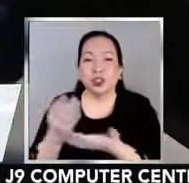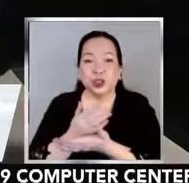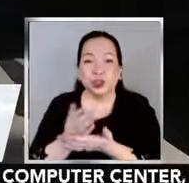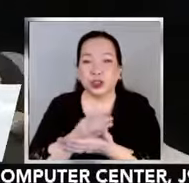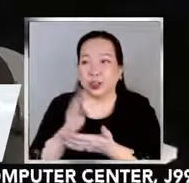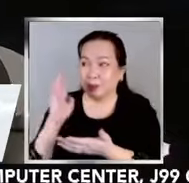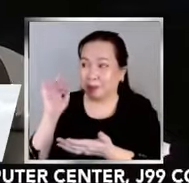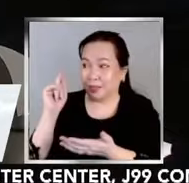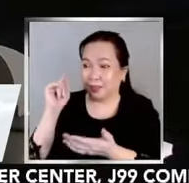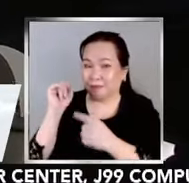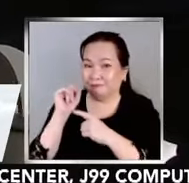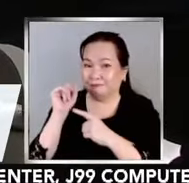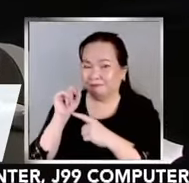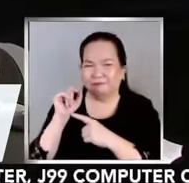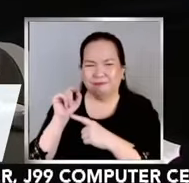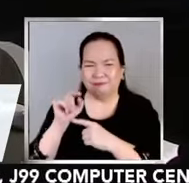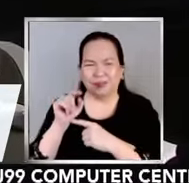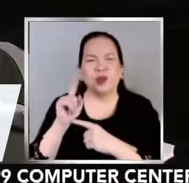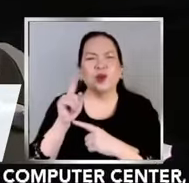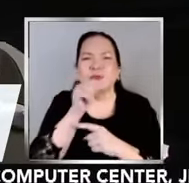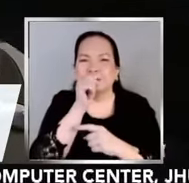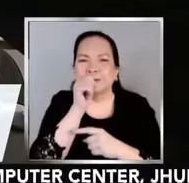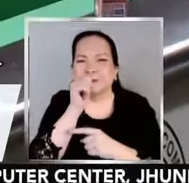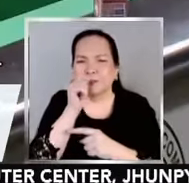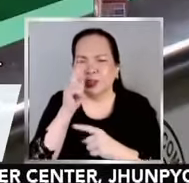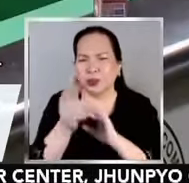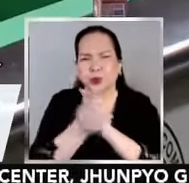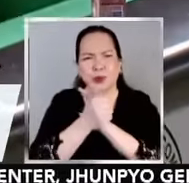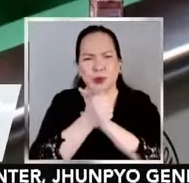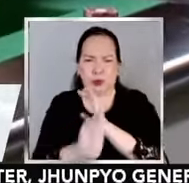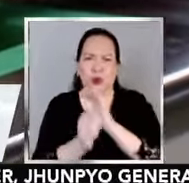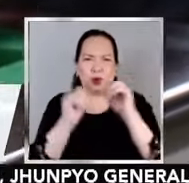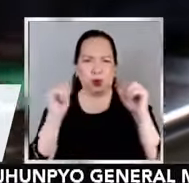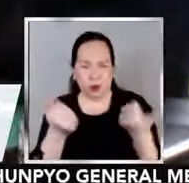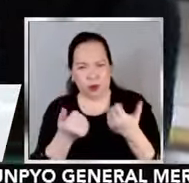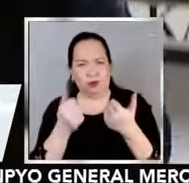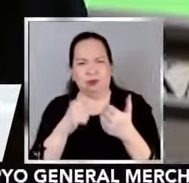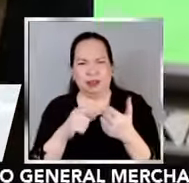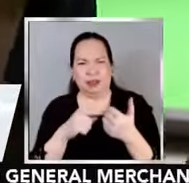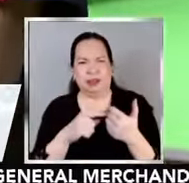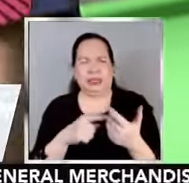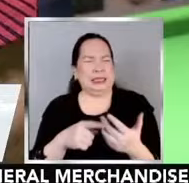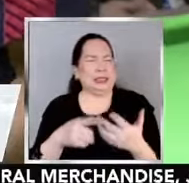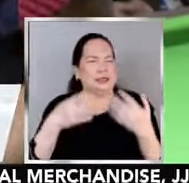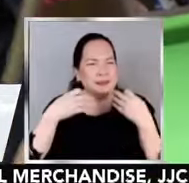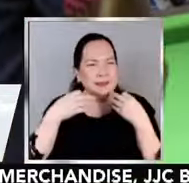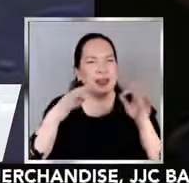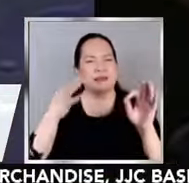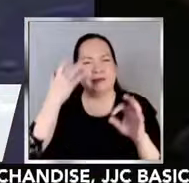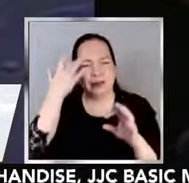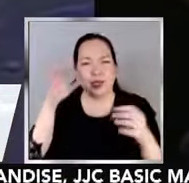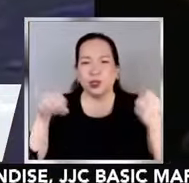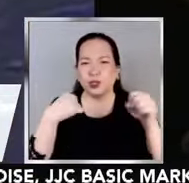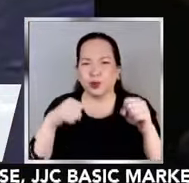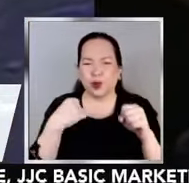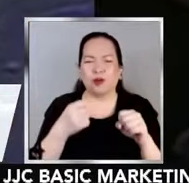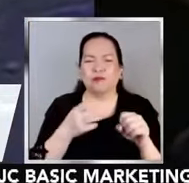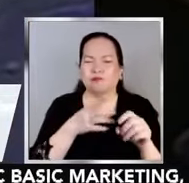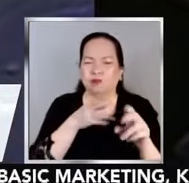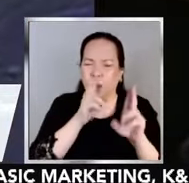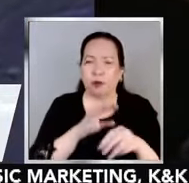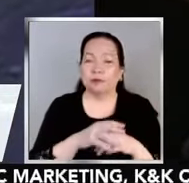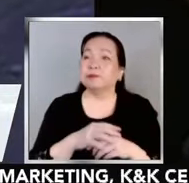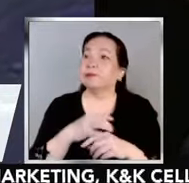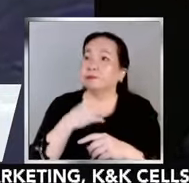Reyes ang sikreto ng kanyang pagiging isa sa greatest athletes of all time. Ang kailangan nila ngayon